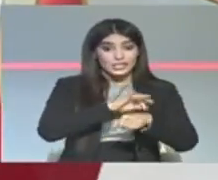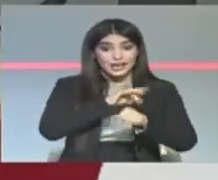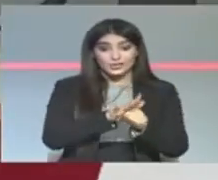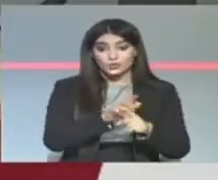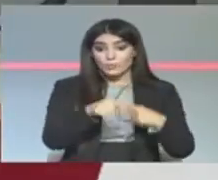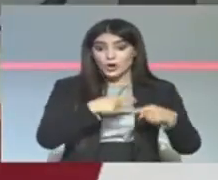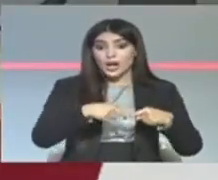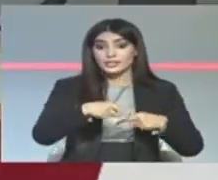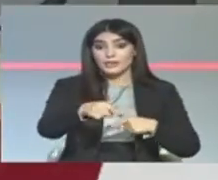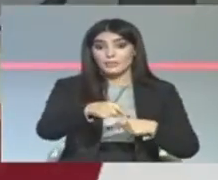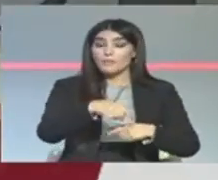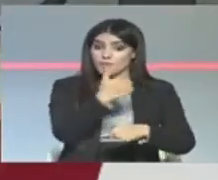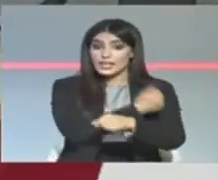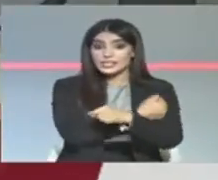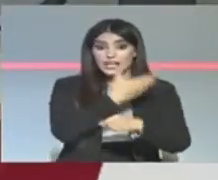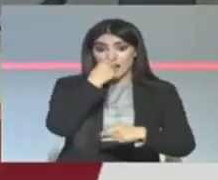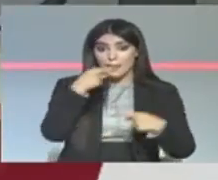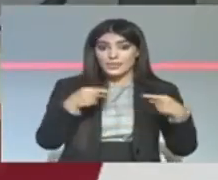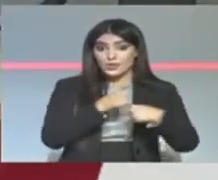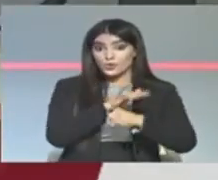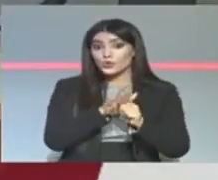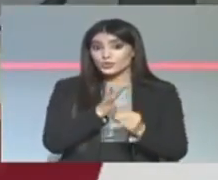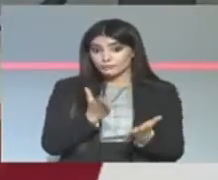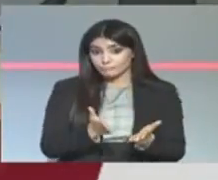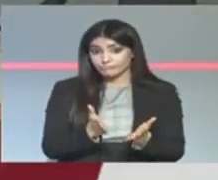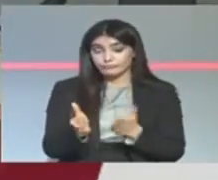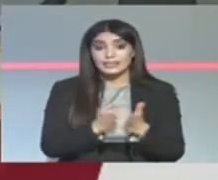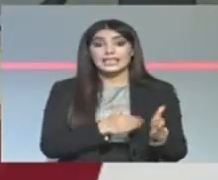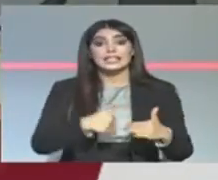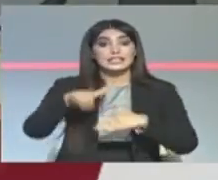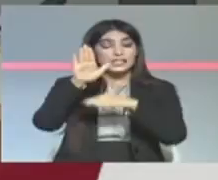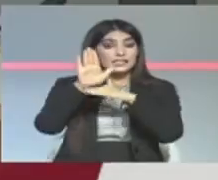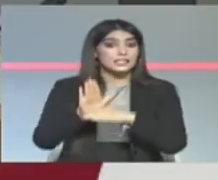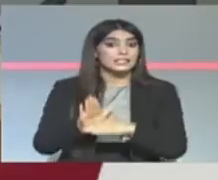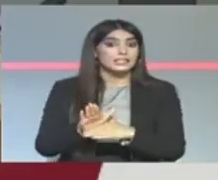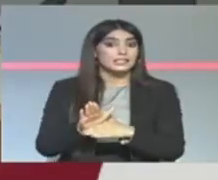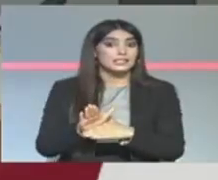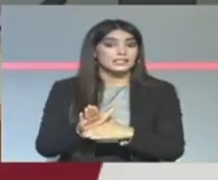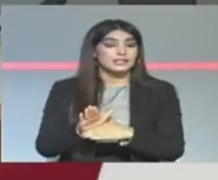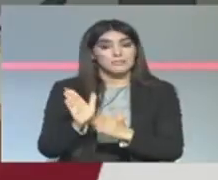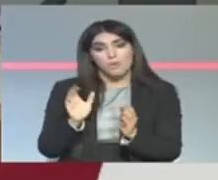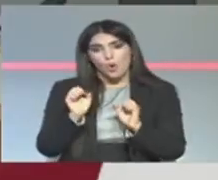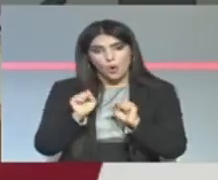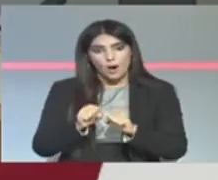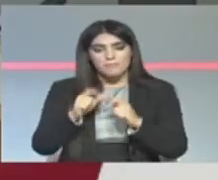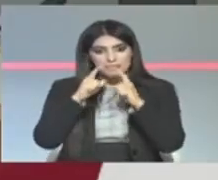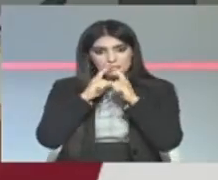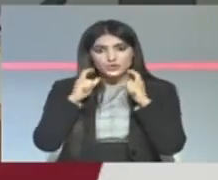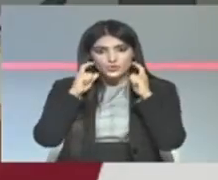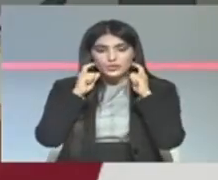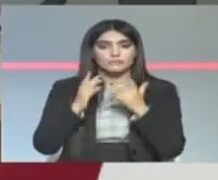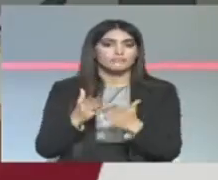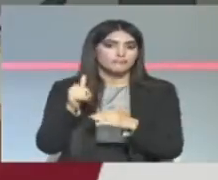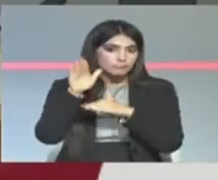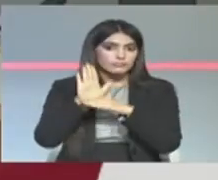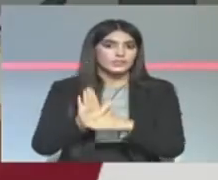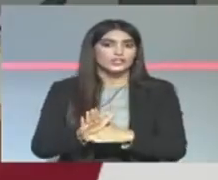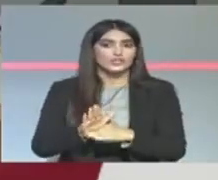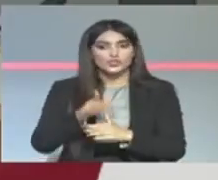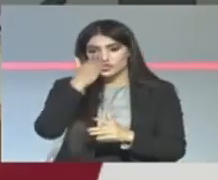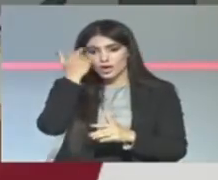اذا كانت على ارواحنا استعملنا وسائل الوقايه هي ان شاء الله بشؤون حتى ال ال اه